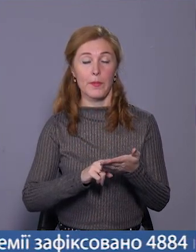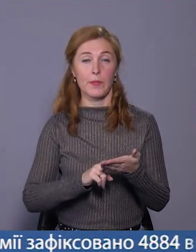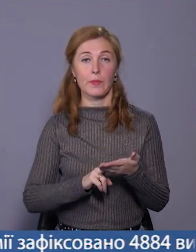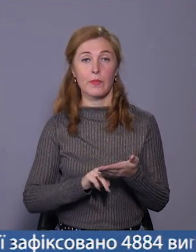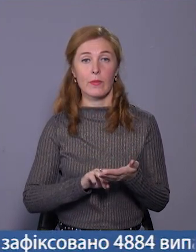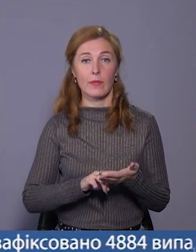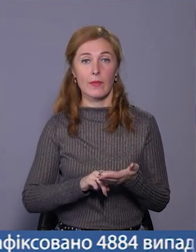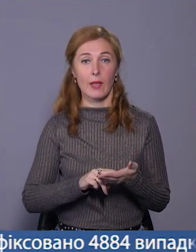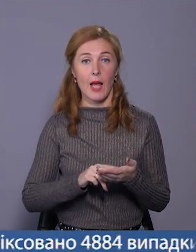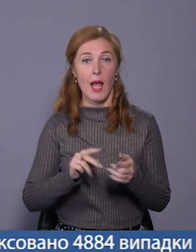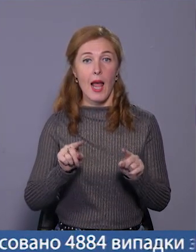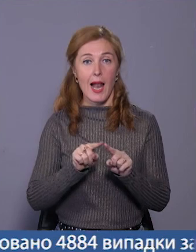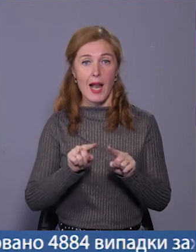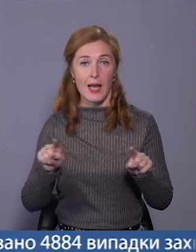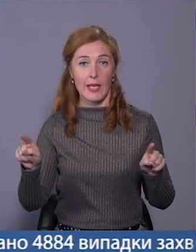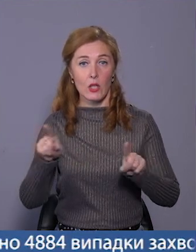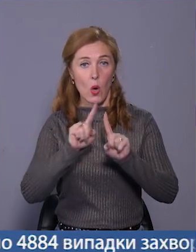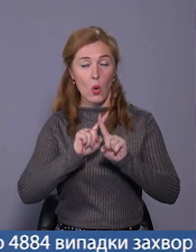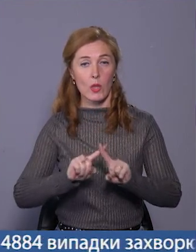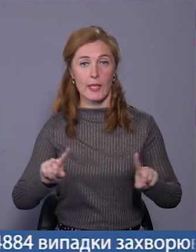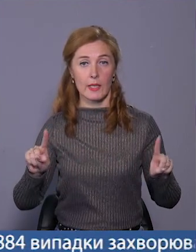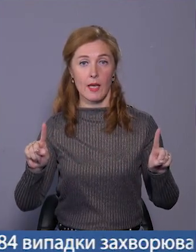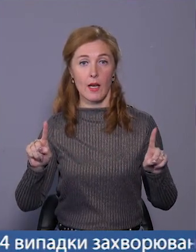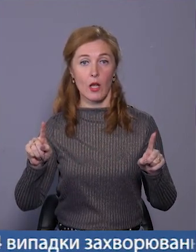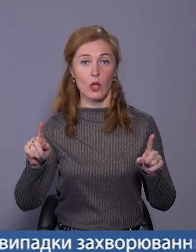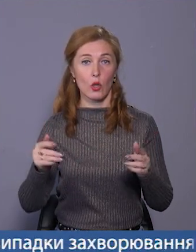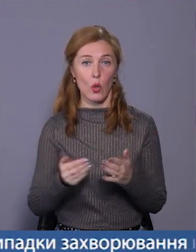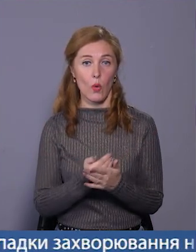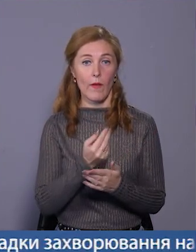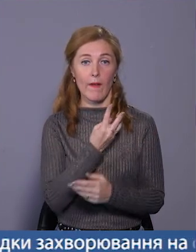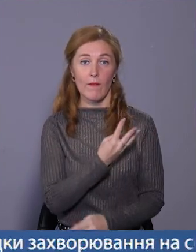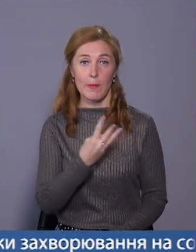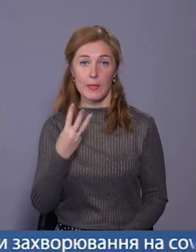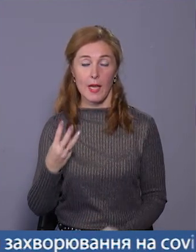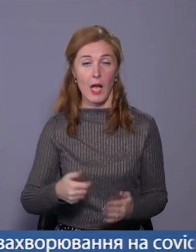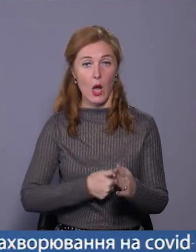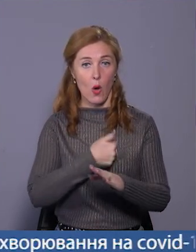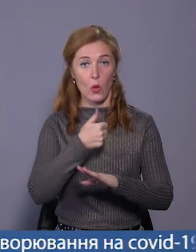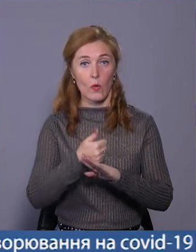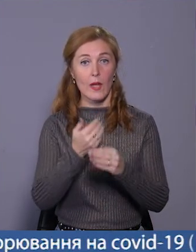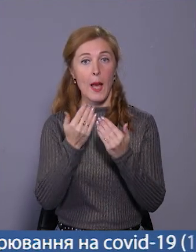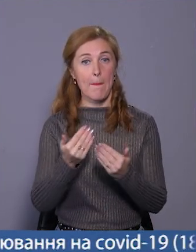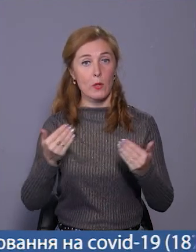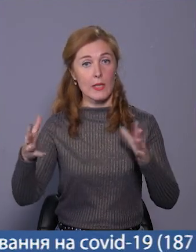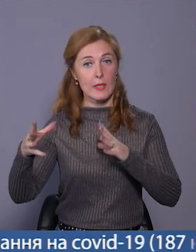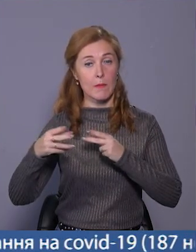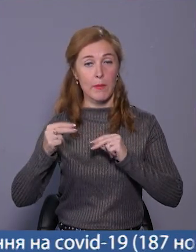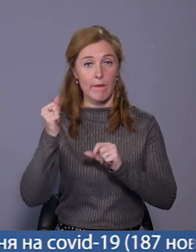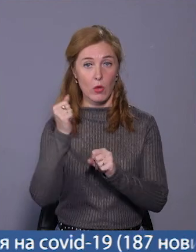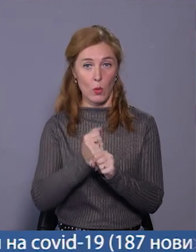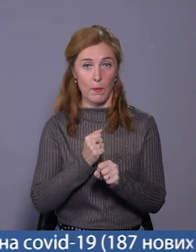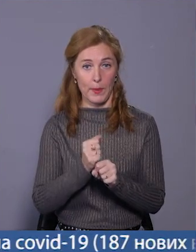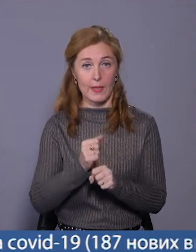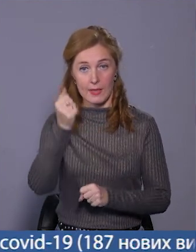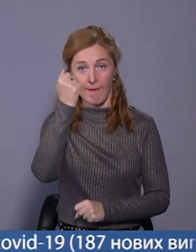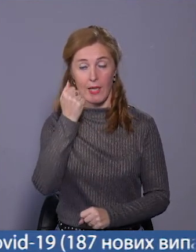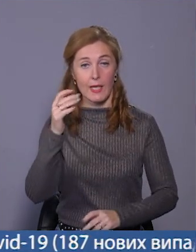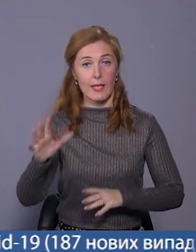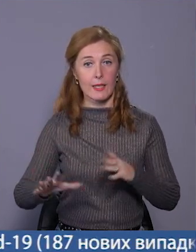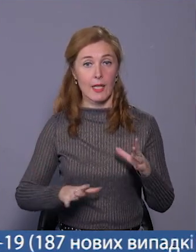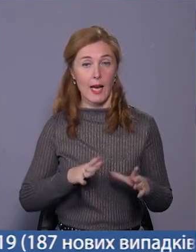стилем, лінію оригінальних мерчів, новий веб-сайт. Та головне, музейні співробітники завдяки тренінгам і